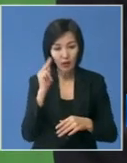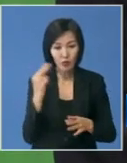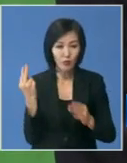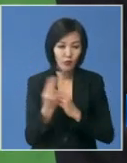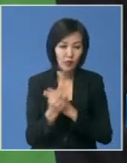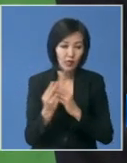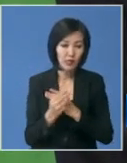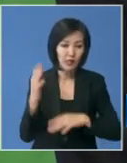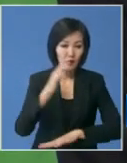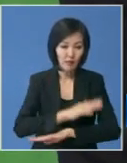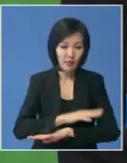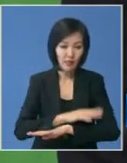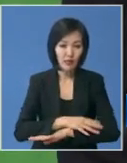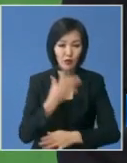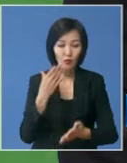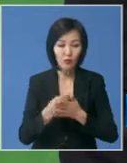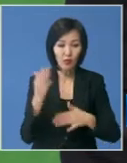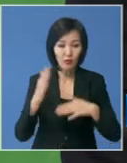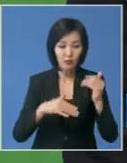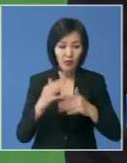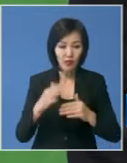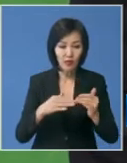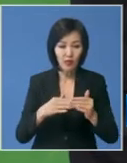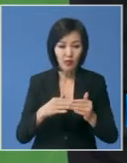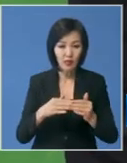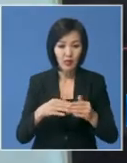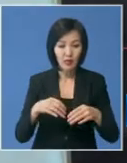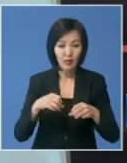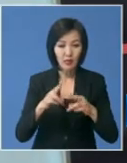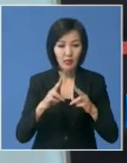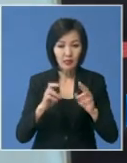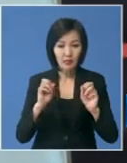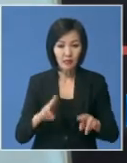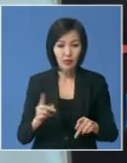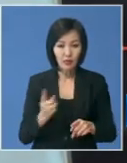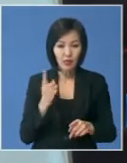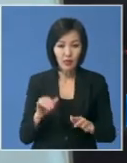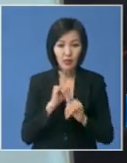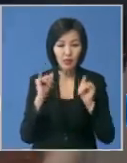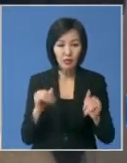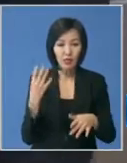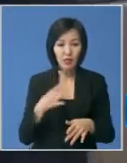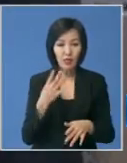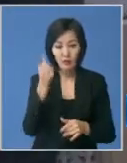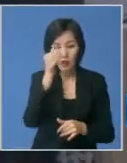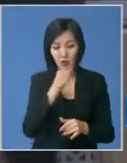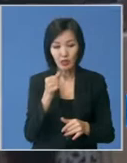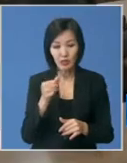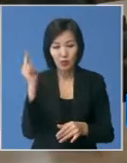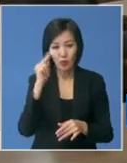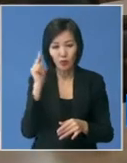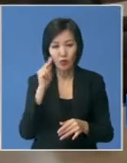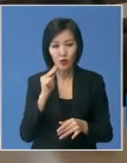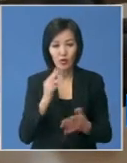пәндерден кіріп, өздерінің практикалық кәсіби біліктілігін шыңдай алады. Сонымен қатар университеттің 45 жылдығына орай оқу орында